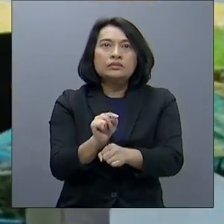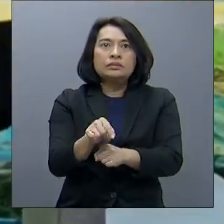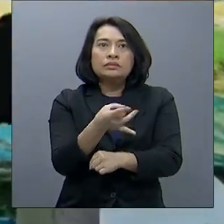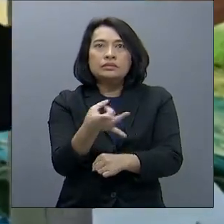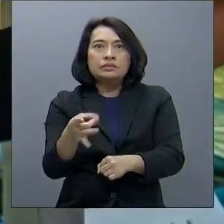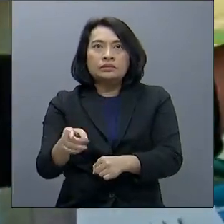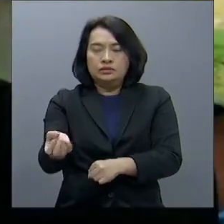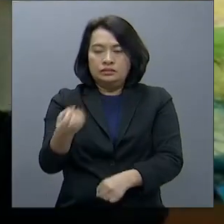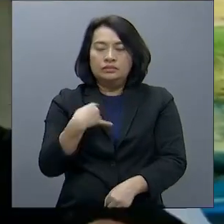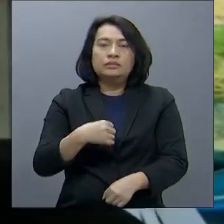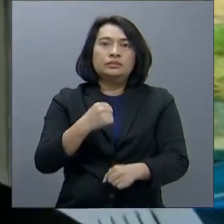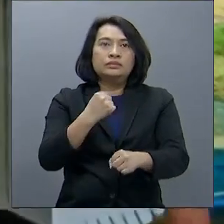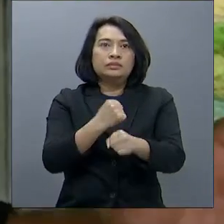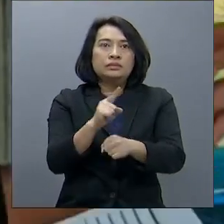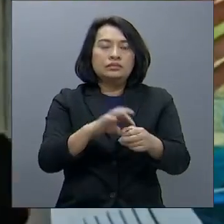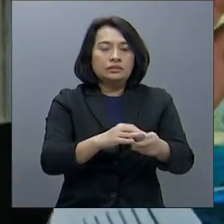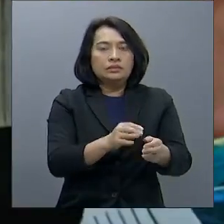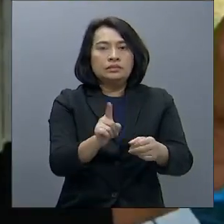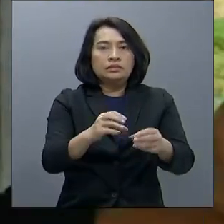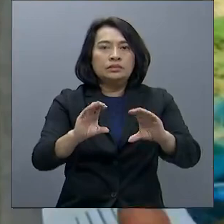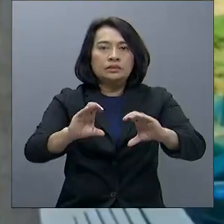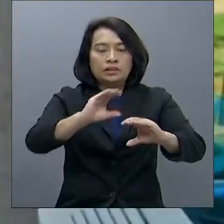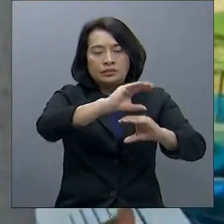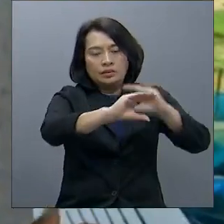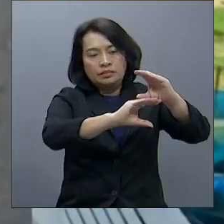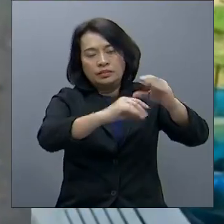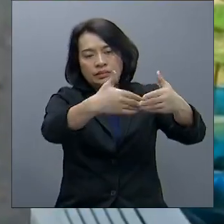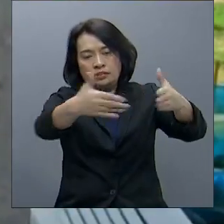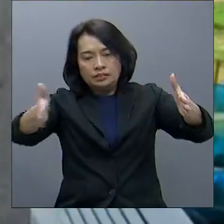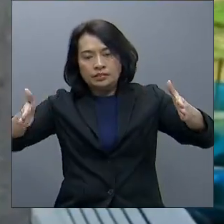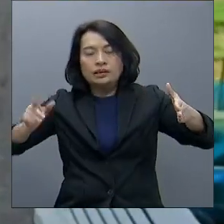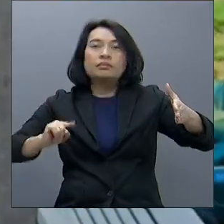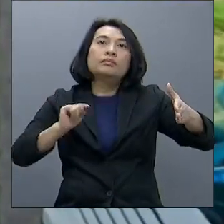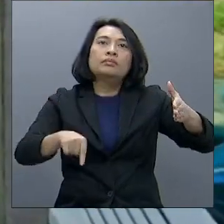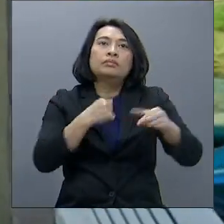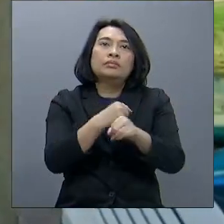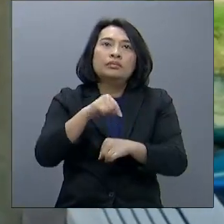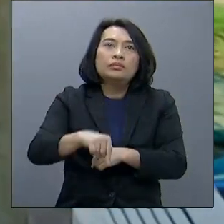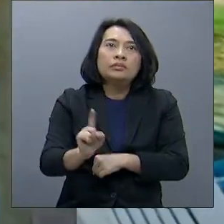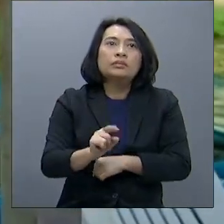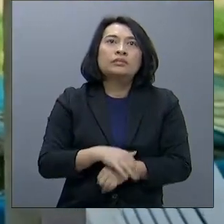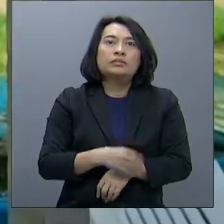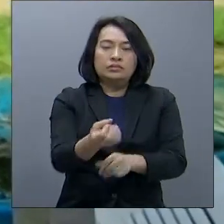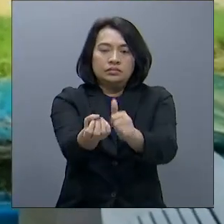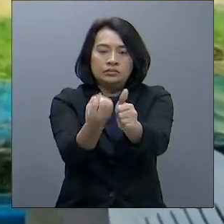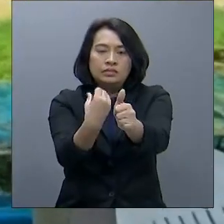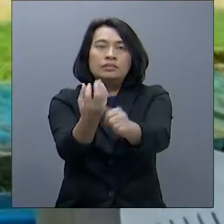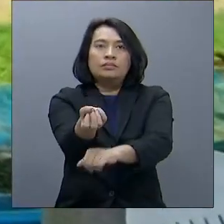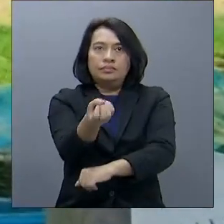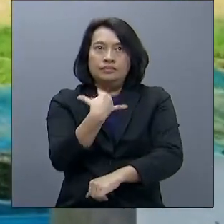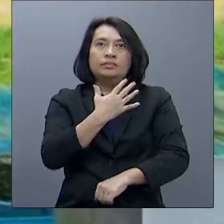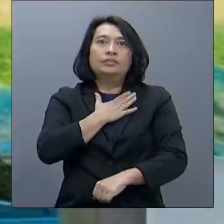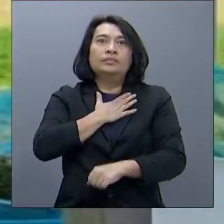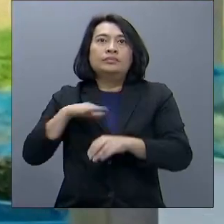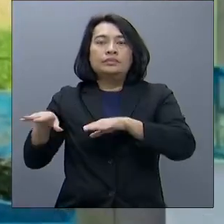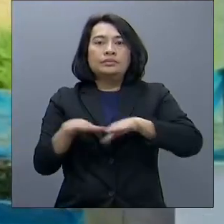าก่ออิฐบล็อกหมดไหมตรงนี้หรือว่าต้องตีสังกะสีหรือยังไงให้ทำอยู่แต่ข้างในนี้ก็แนะนำผมพร้อม